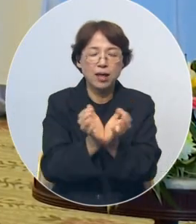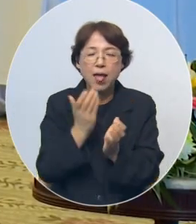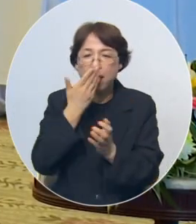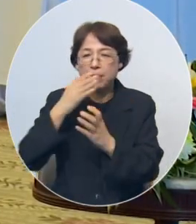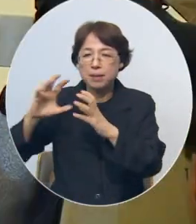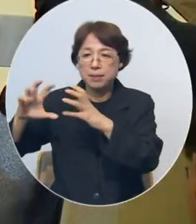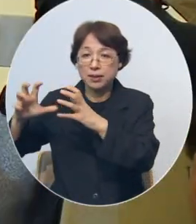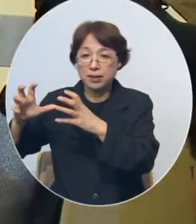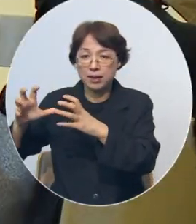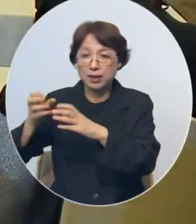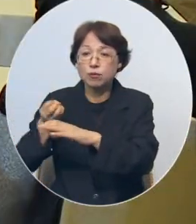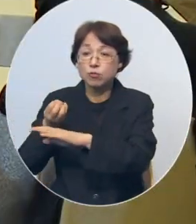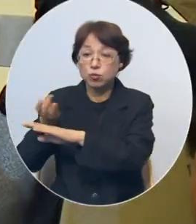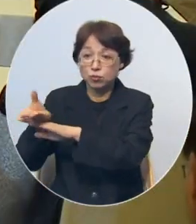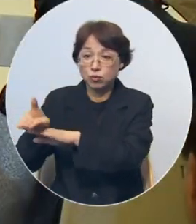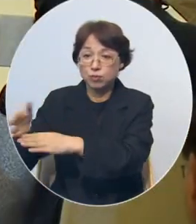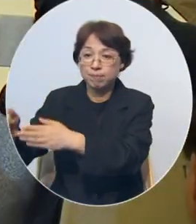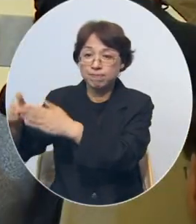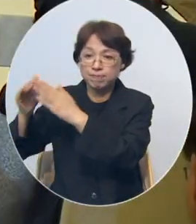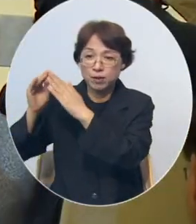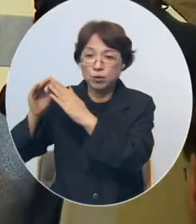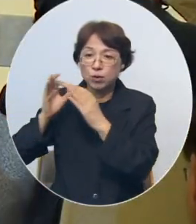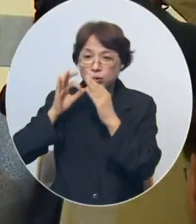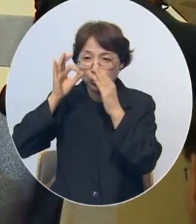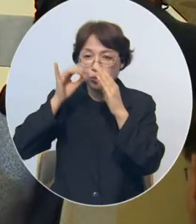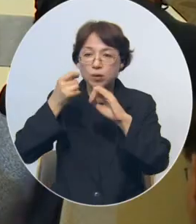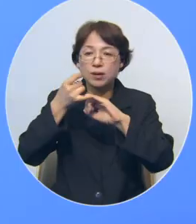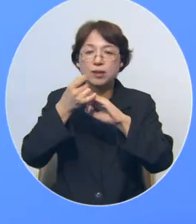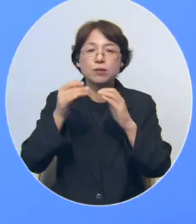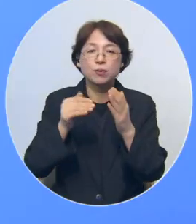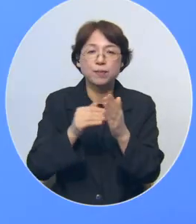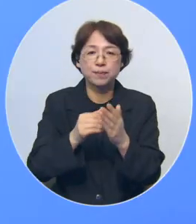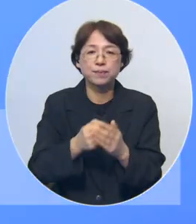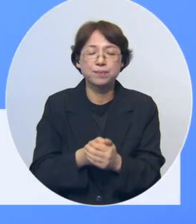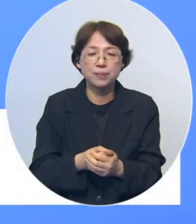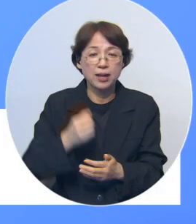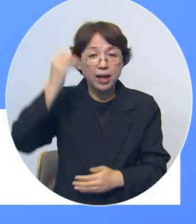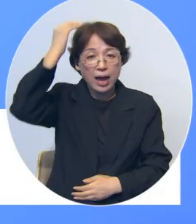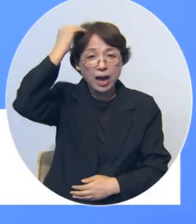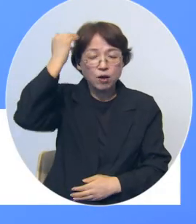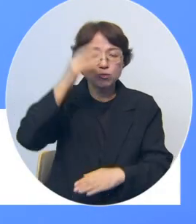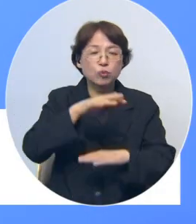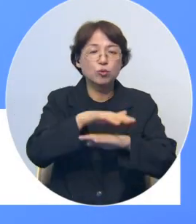필리핀에 가급적 이른 시일 내에 세우도록 노력하기로 했습니다.